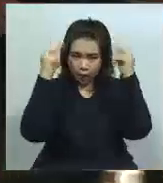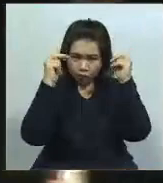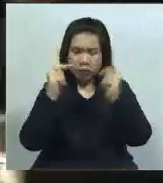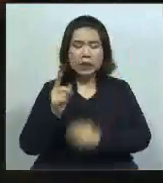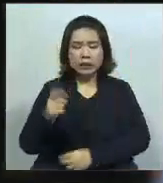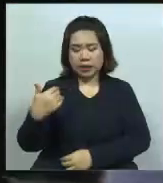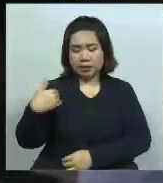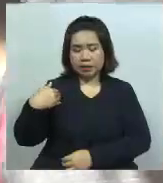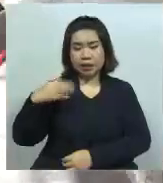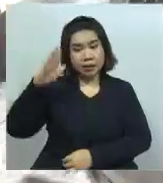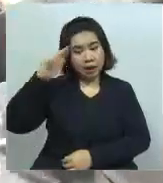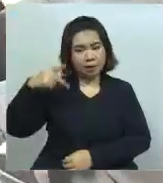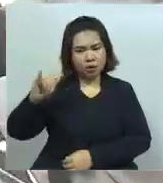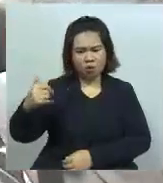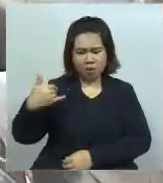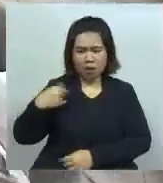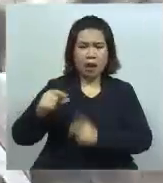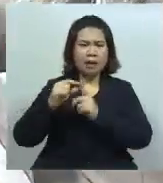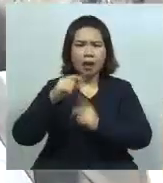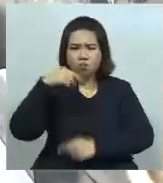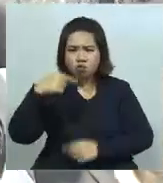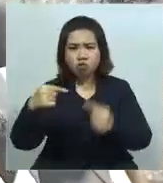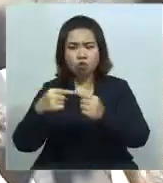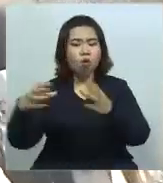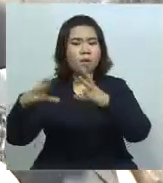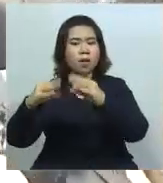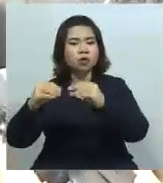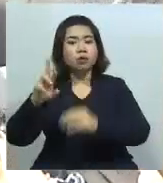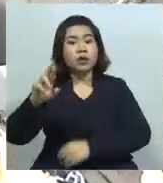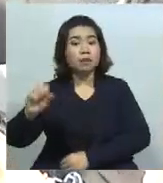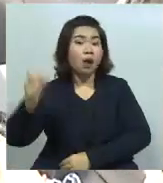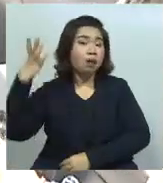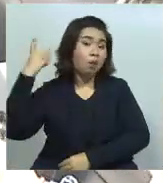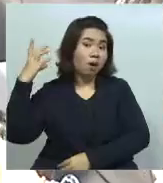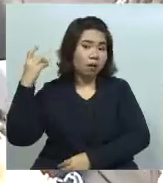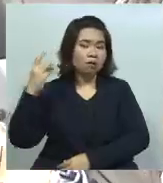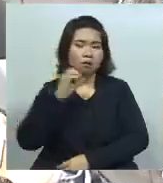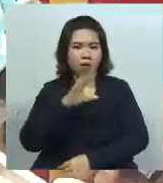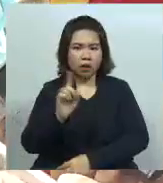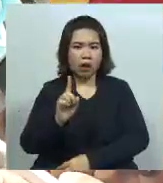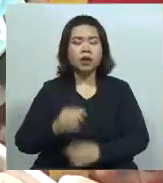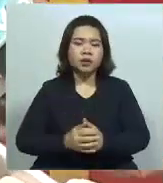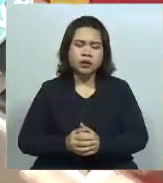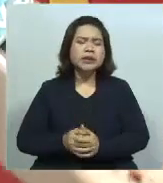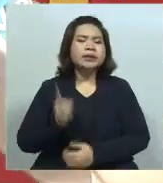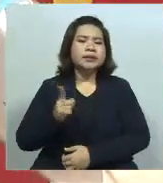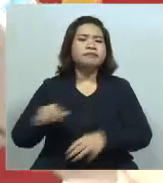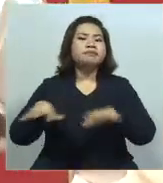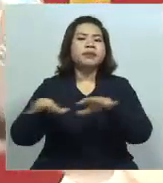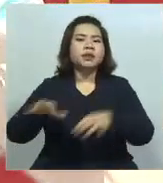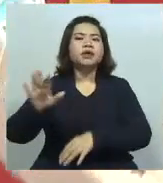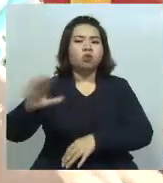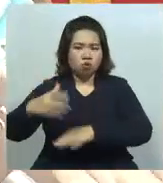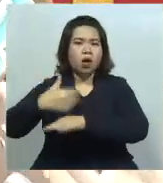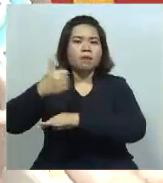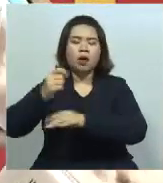ที่พลเอกประยุทธ์ถูกกล่าวถึงในที่ประชุมรัฐสภาเมื่อวานนี้เนี่ยนะคะว่าถือว่าเป็นเรื่องปกติทางการเมื